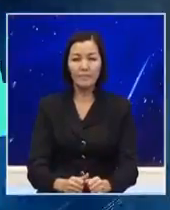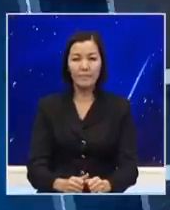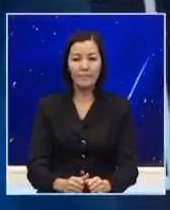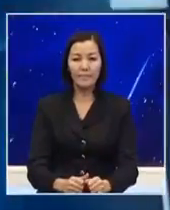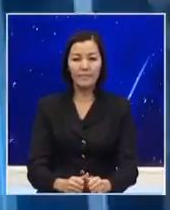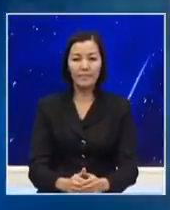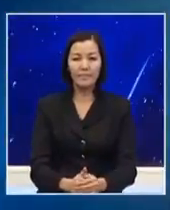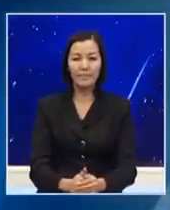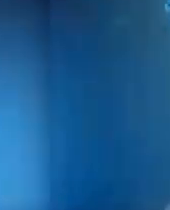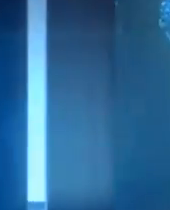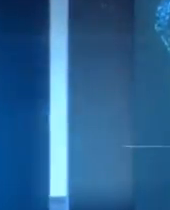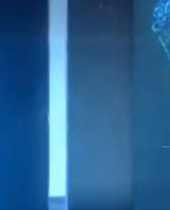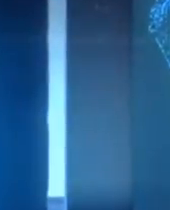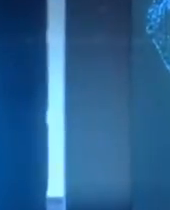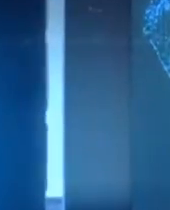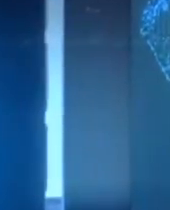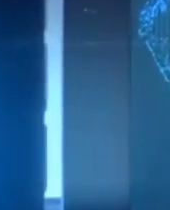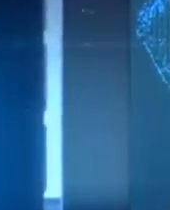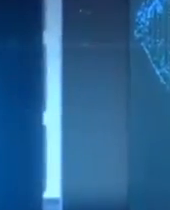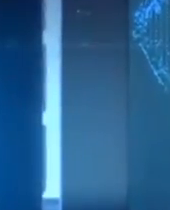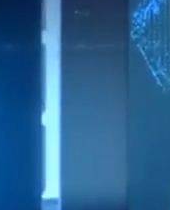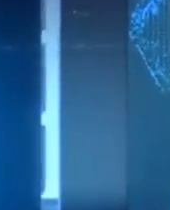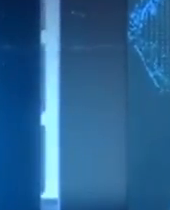Қыдырбайқызы, Абзал Нүсіп, Жетісу телеарнасы.